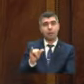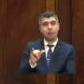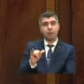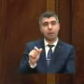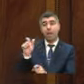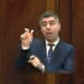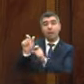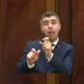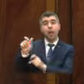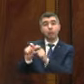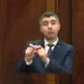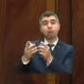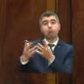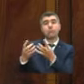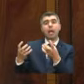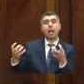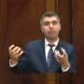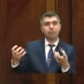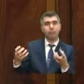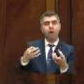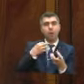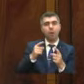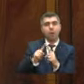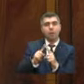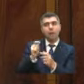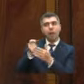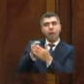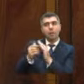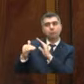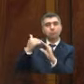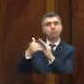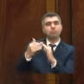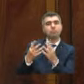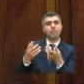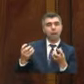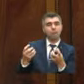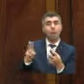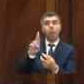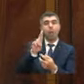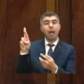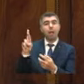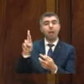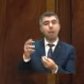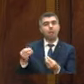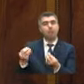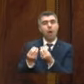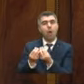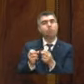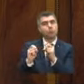كان مطلب ديال المواطنات والمواطنين وبغينا نلبيو هذا المطلب، وايضا حرص جلاله الملك وحنا نفذنا هذا